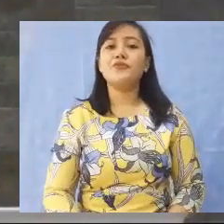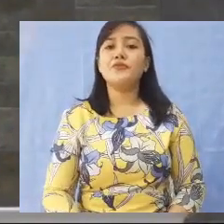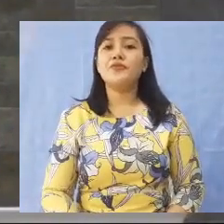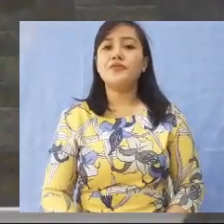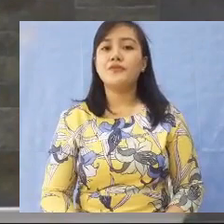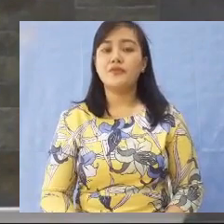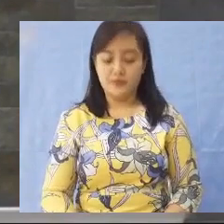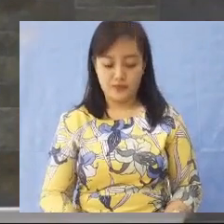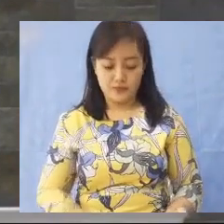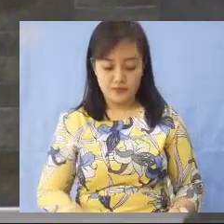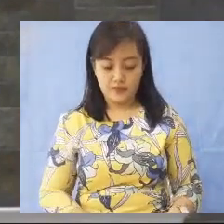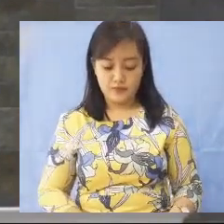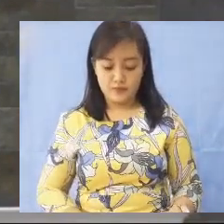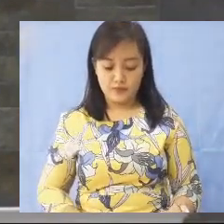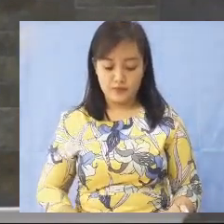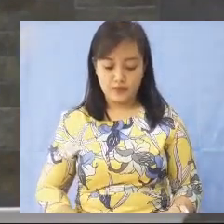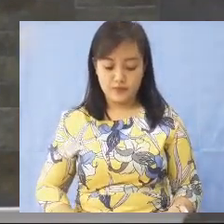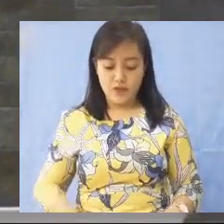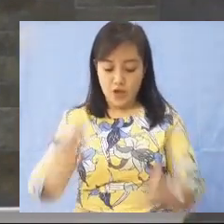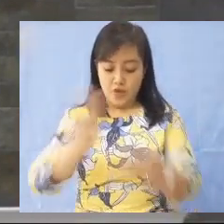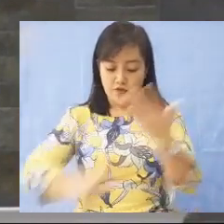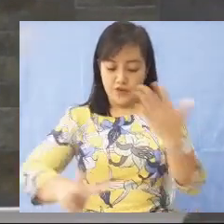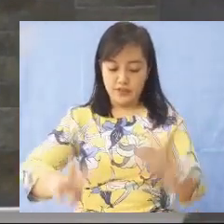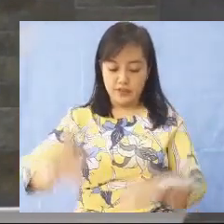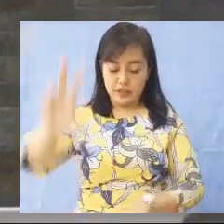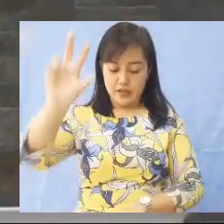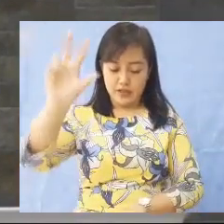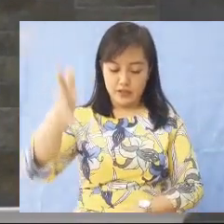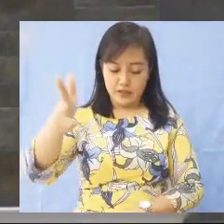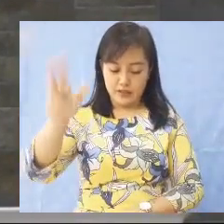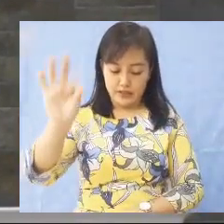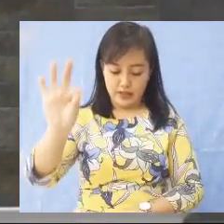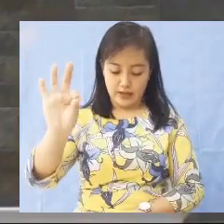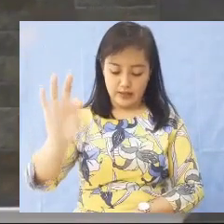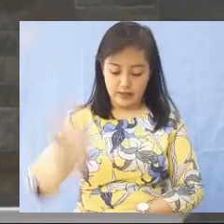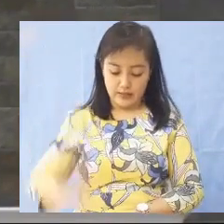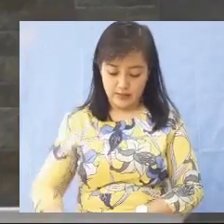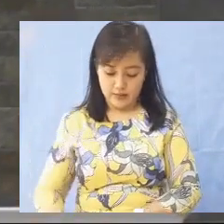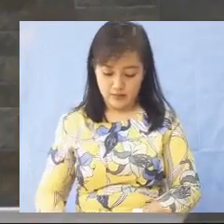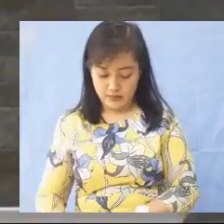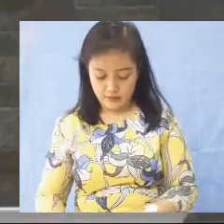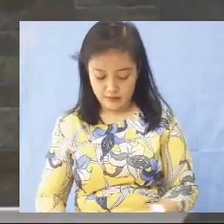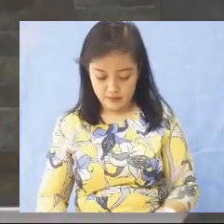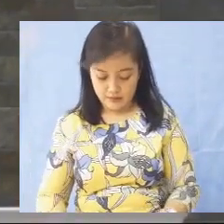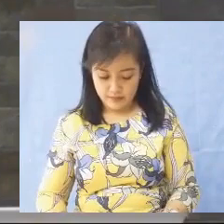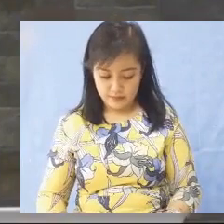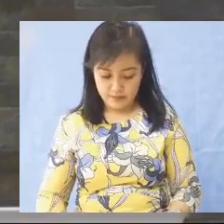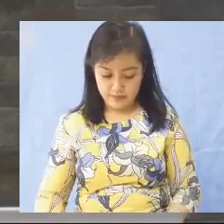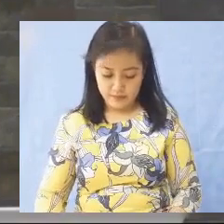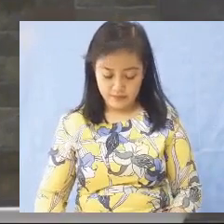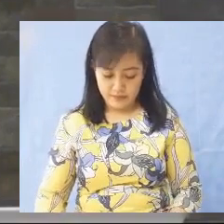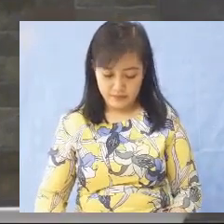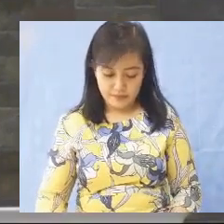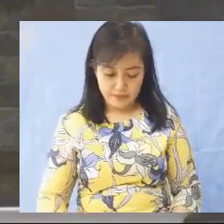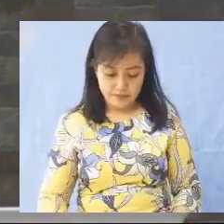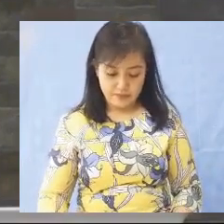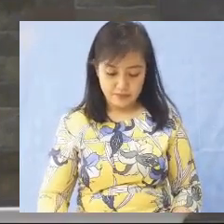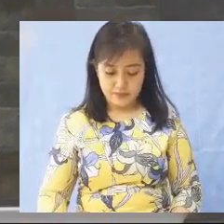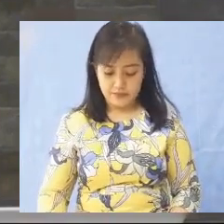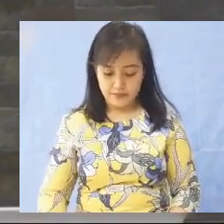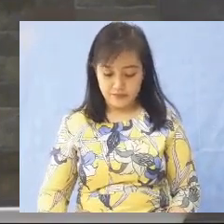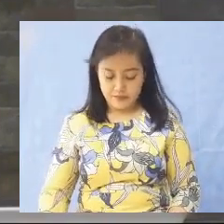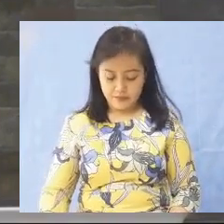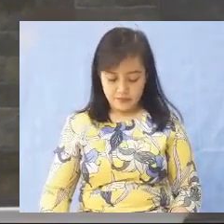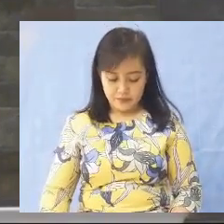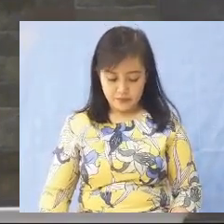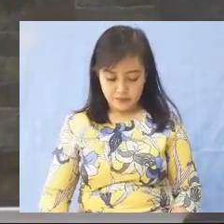in verse number 39, inexplain din po ng Biblia kung ano po yung living water na tinutukoy po dito ng